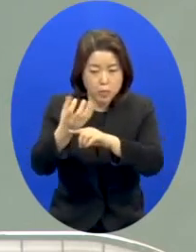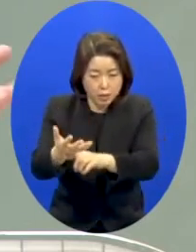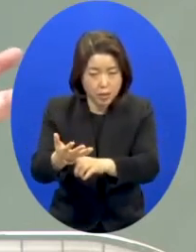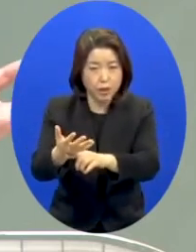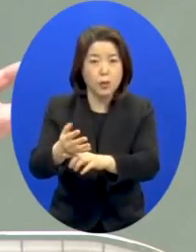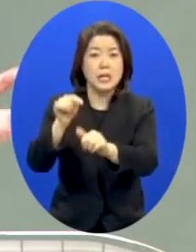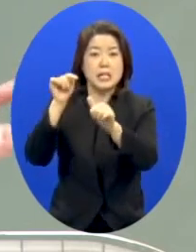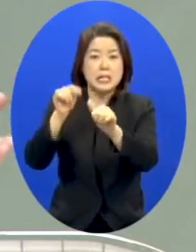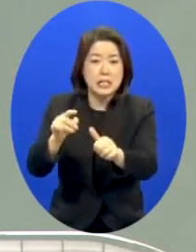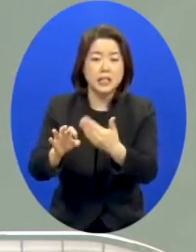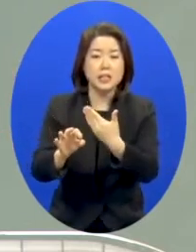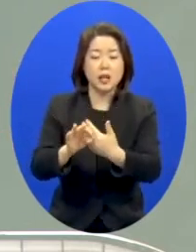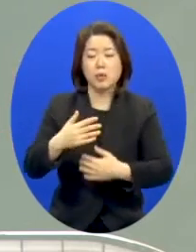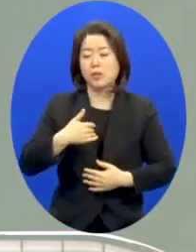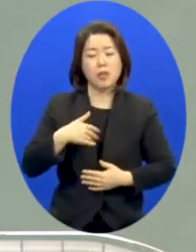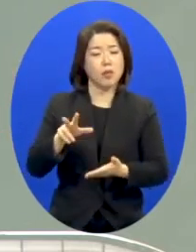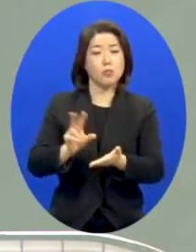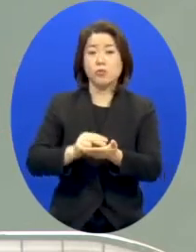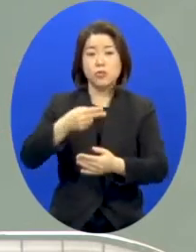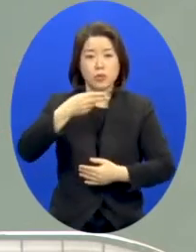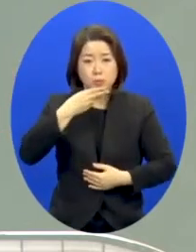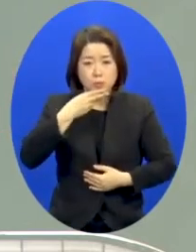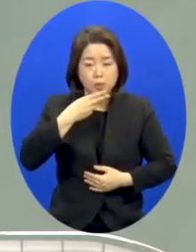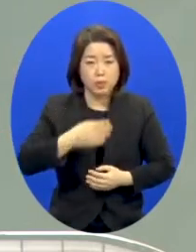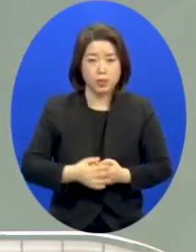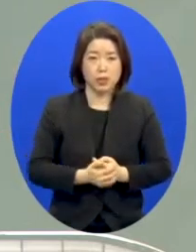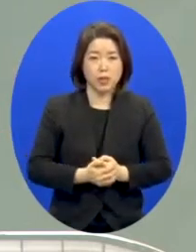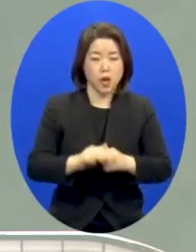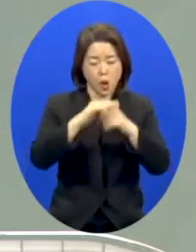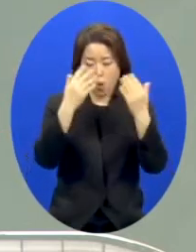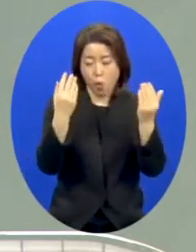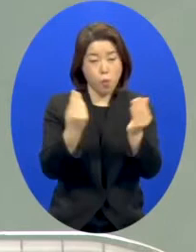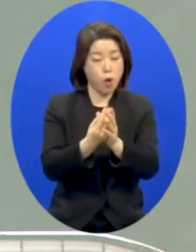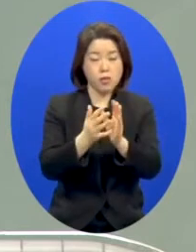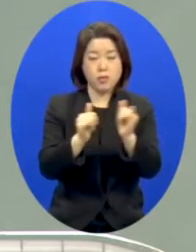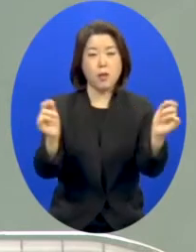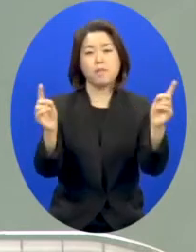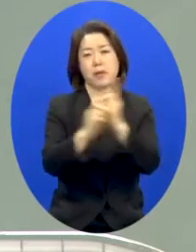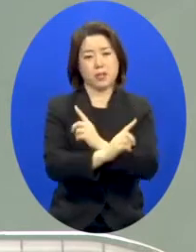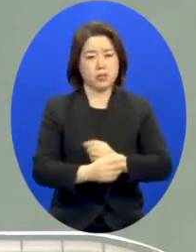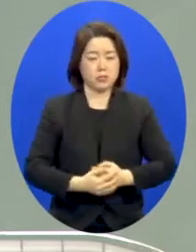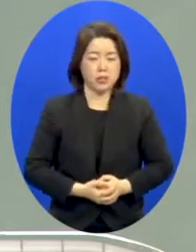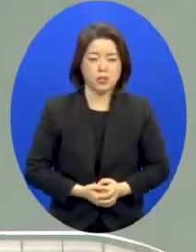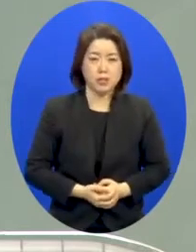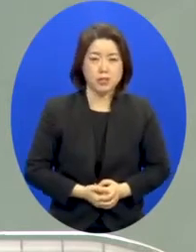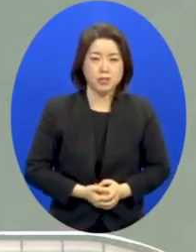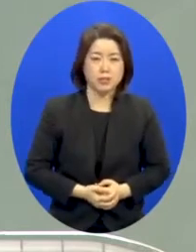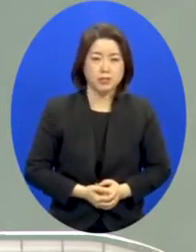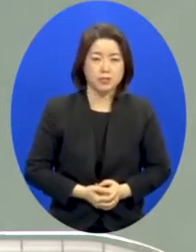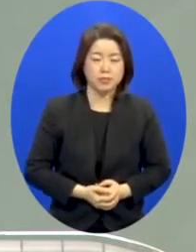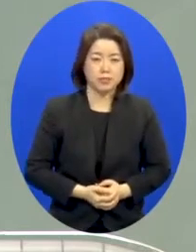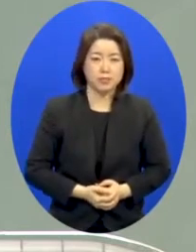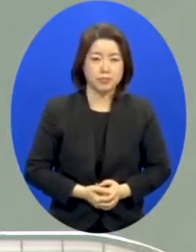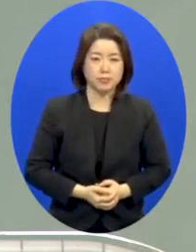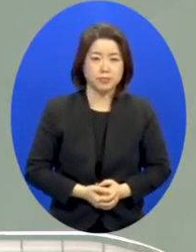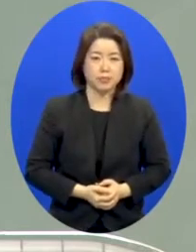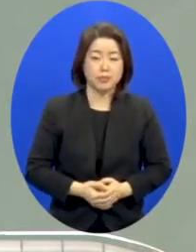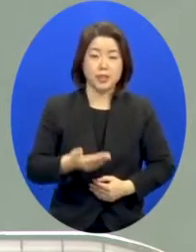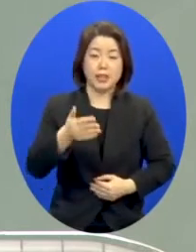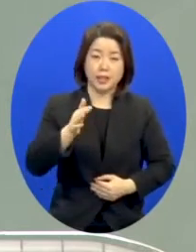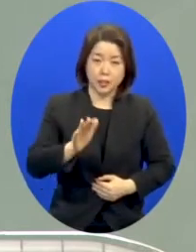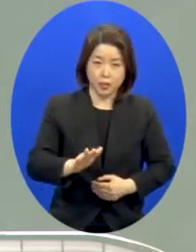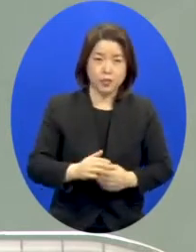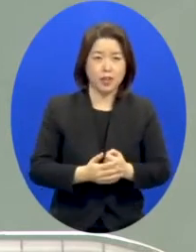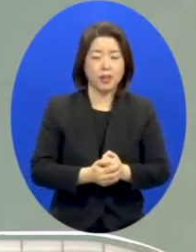제게 무슨 문제가 되겠습니까 완전히 사람이 바꿔 줘 버렸어요 그런데